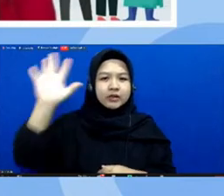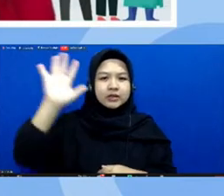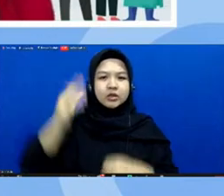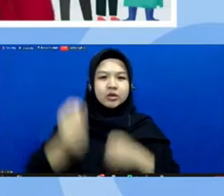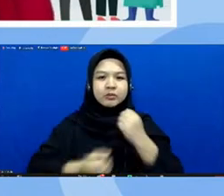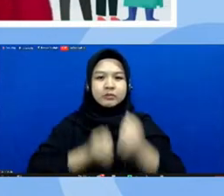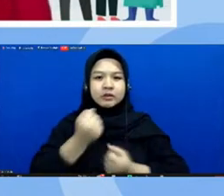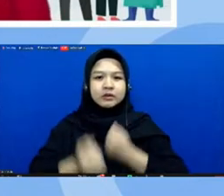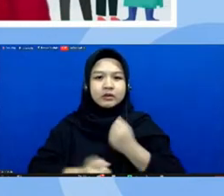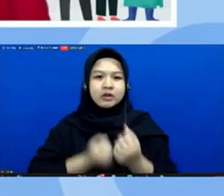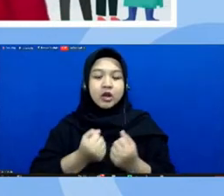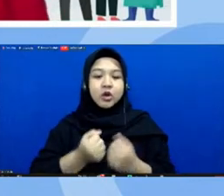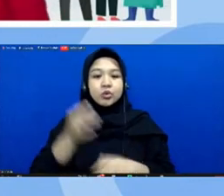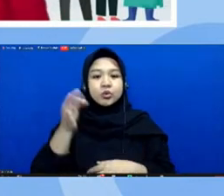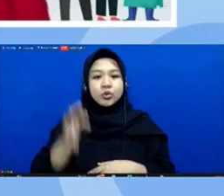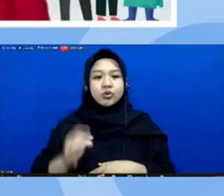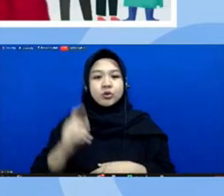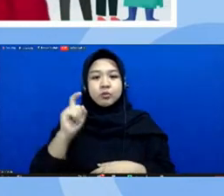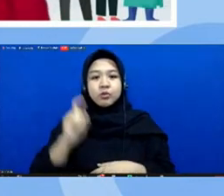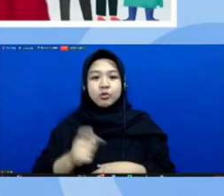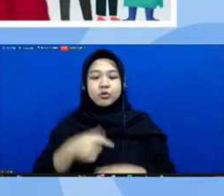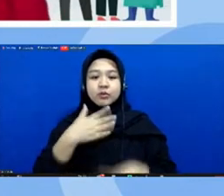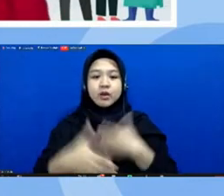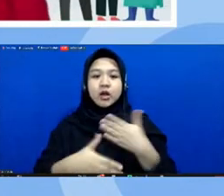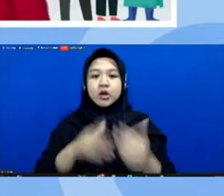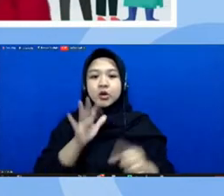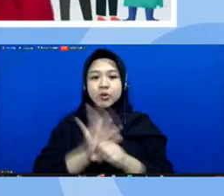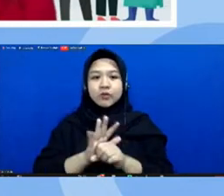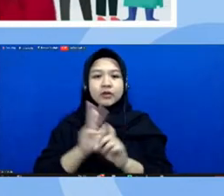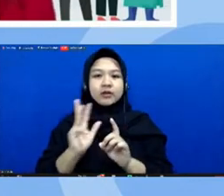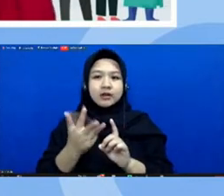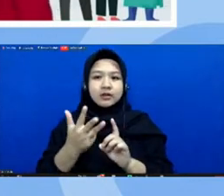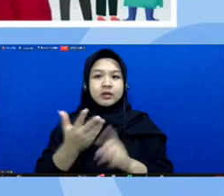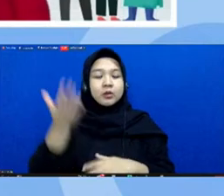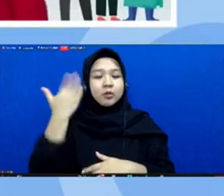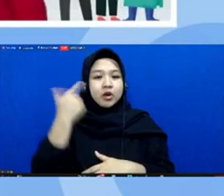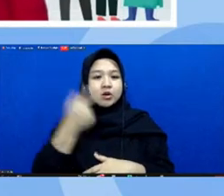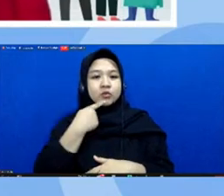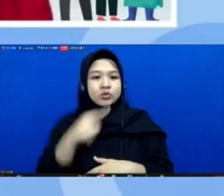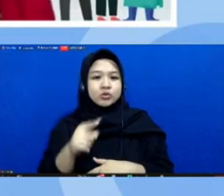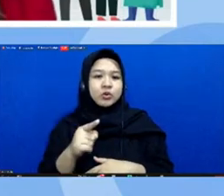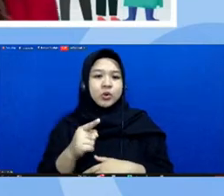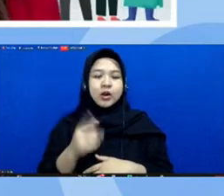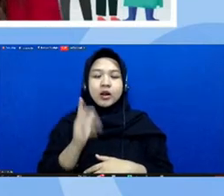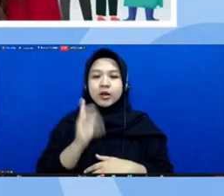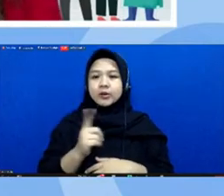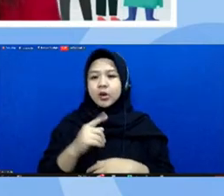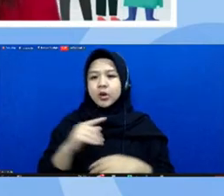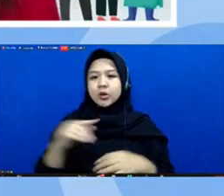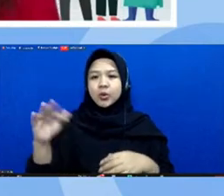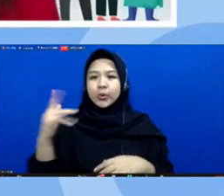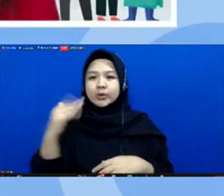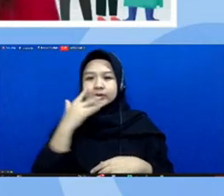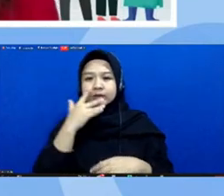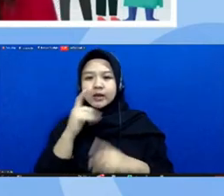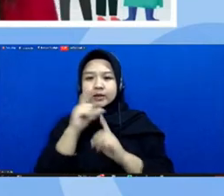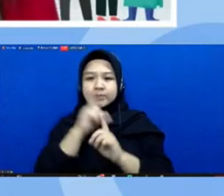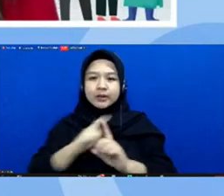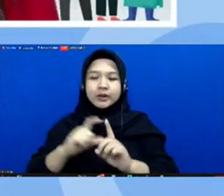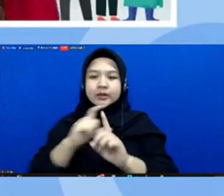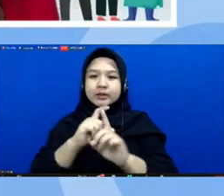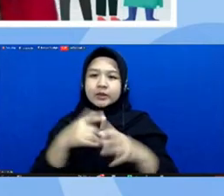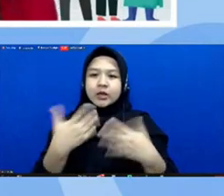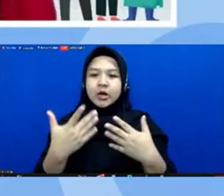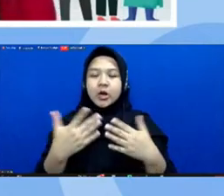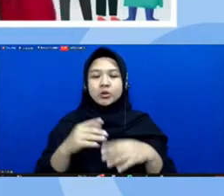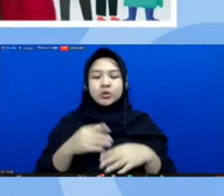untuk Kota Bogor dan penanganan COVID-19 terakhir kemarin terkait dengan apa pengadaan oksigen, tracing dan juga